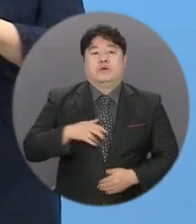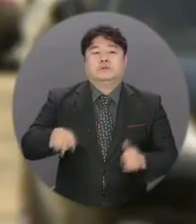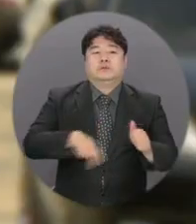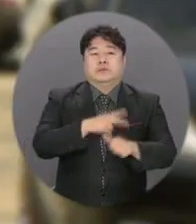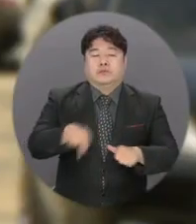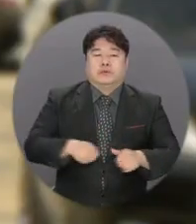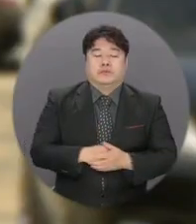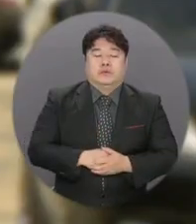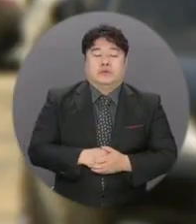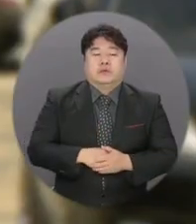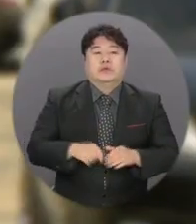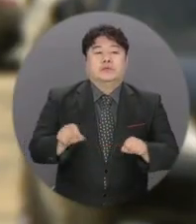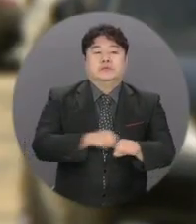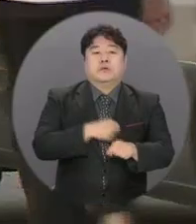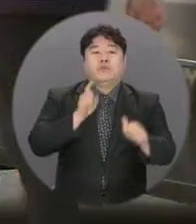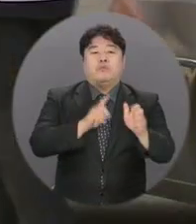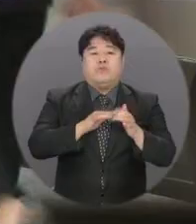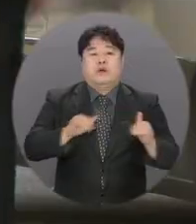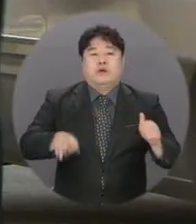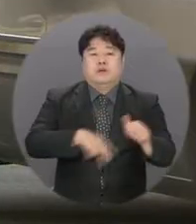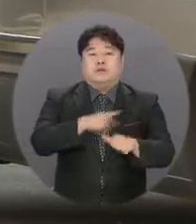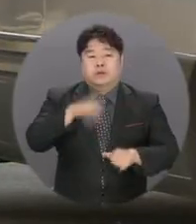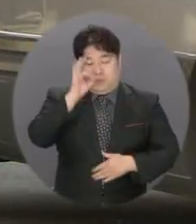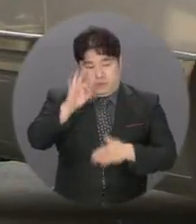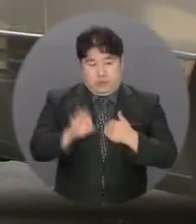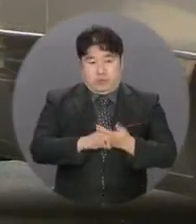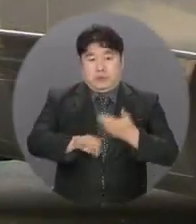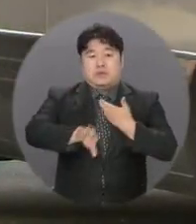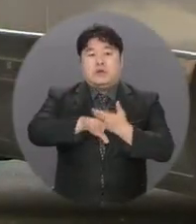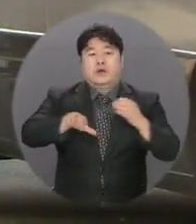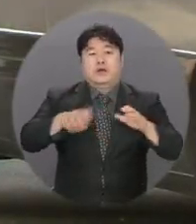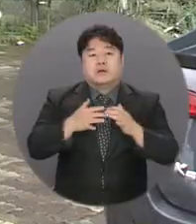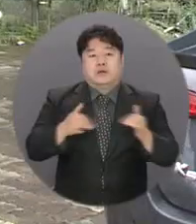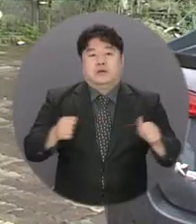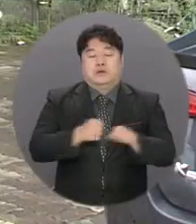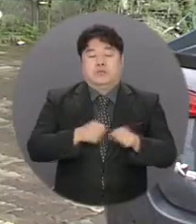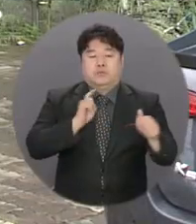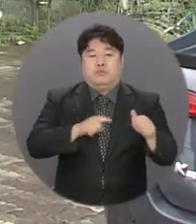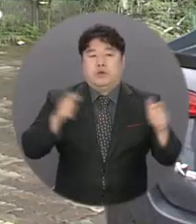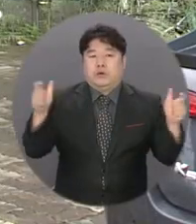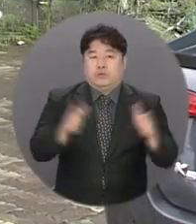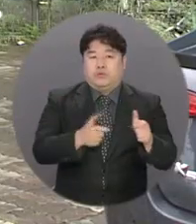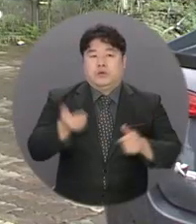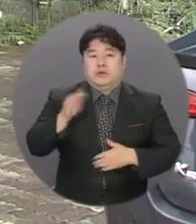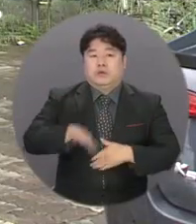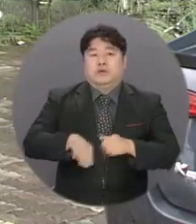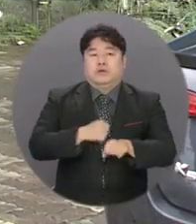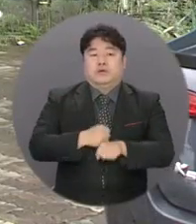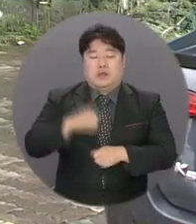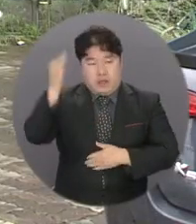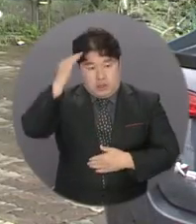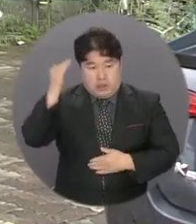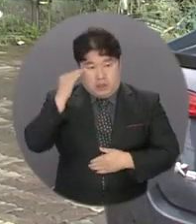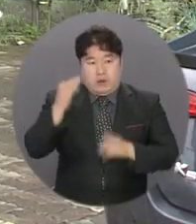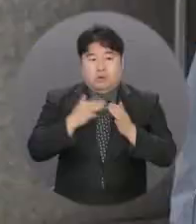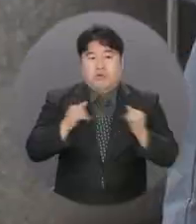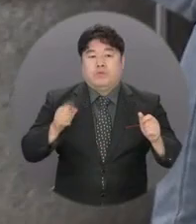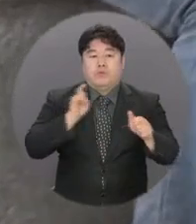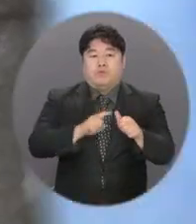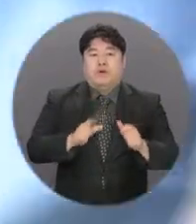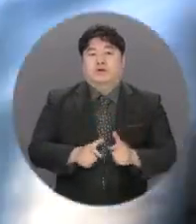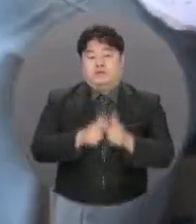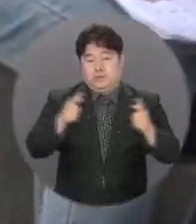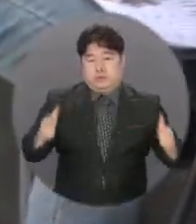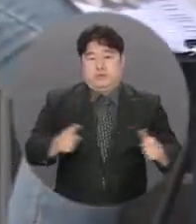상황입니다. 특히 확진자 현황을 살펴보면 외국인 확진자는 줄어들고 있는 반면 내국인 확진자는 증가하고